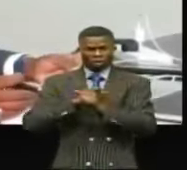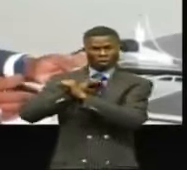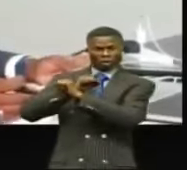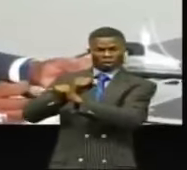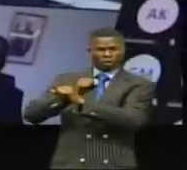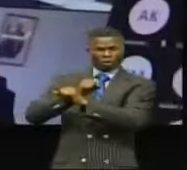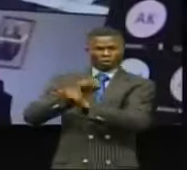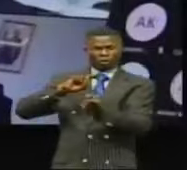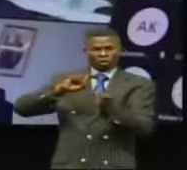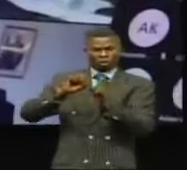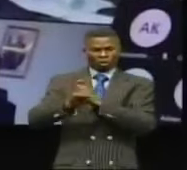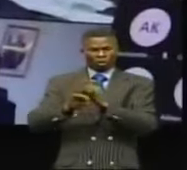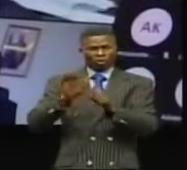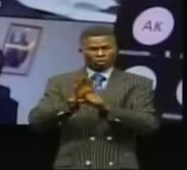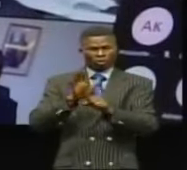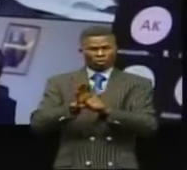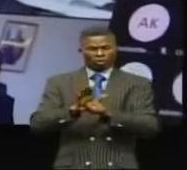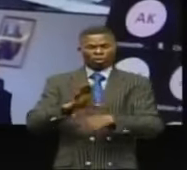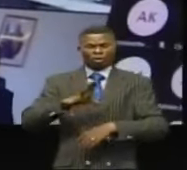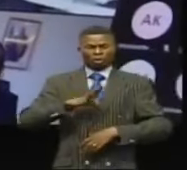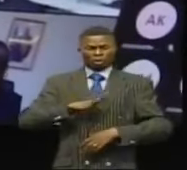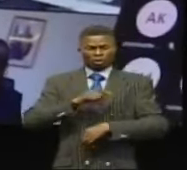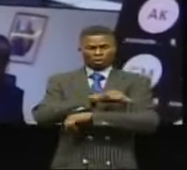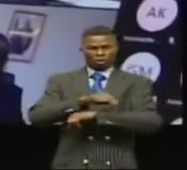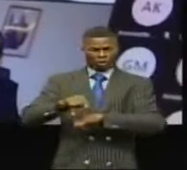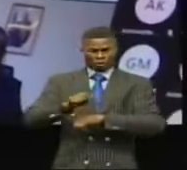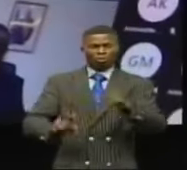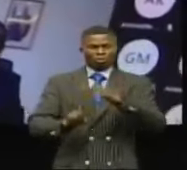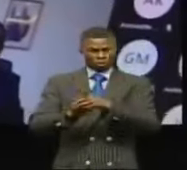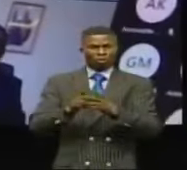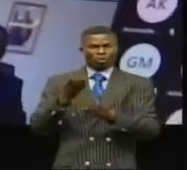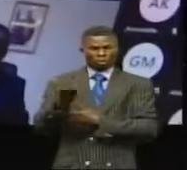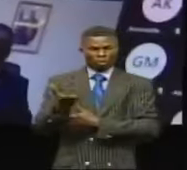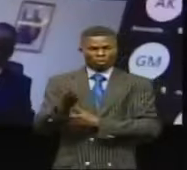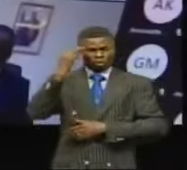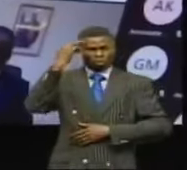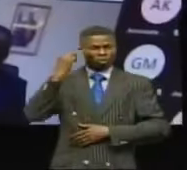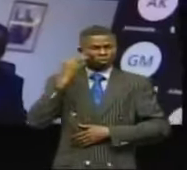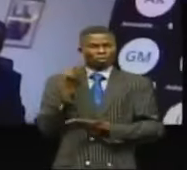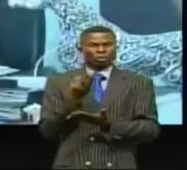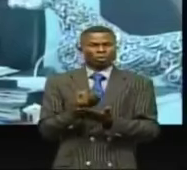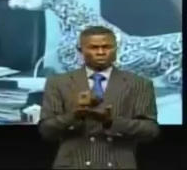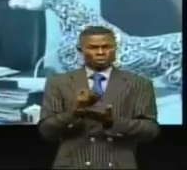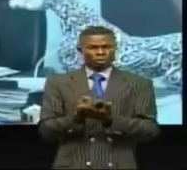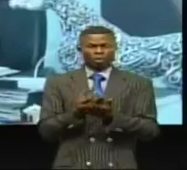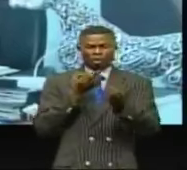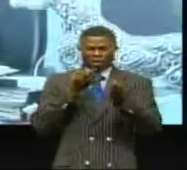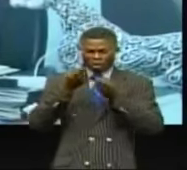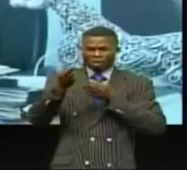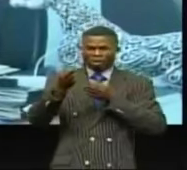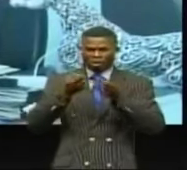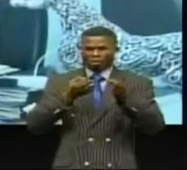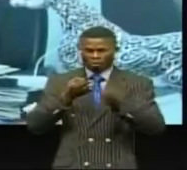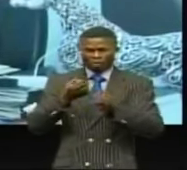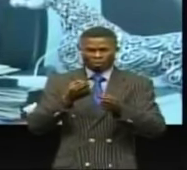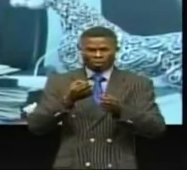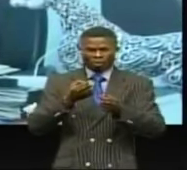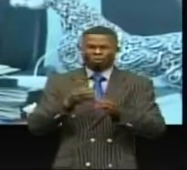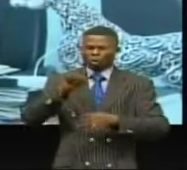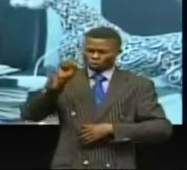réformes, des différents chocs institutionnels qui peuvent subvenir, le ministre des Finances a expliqué comment il est